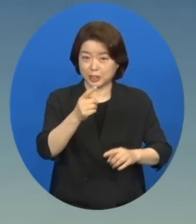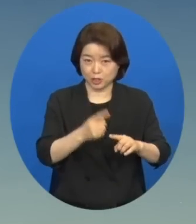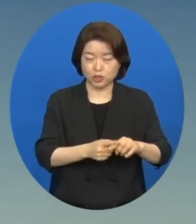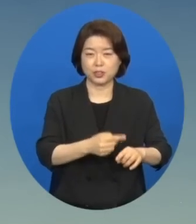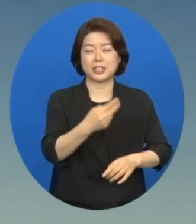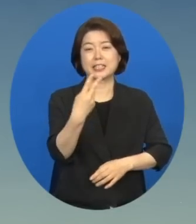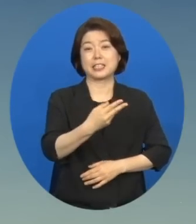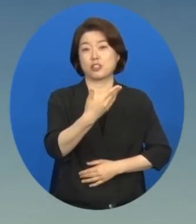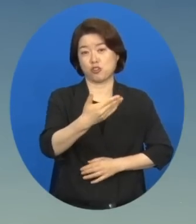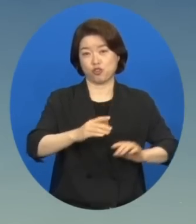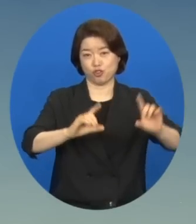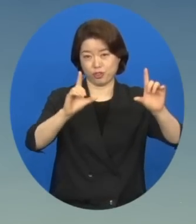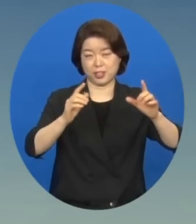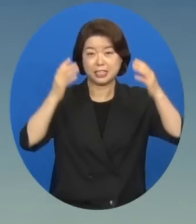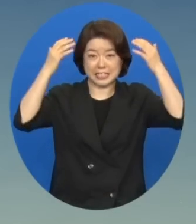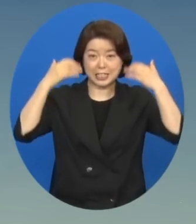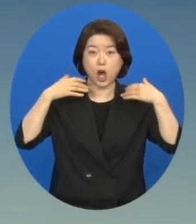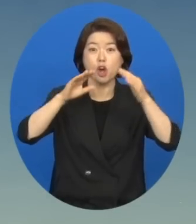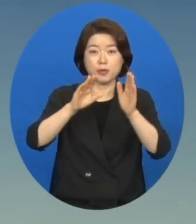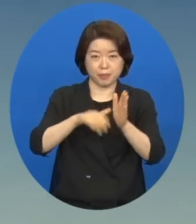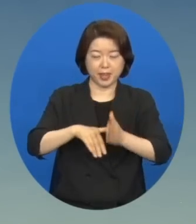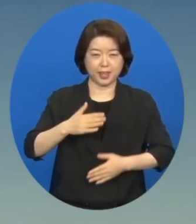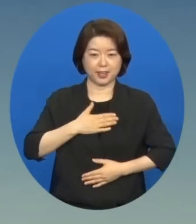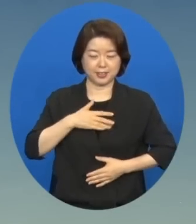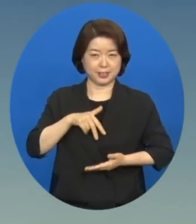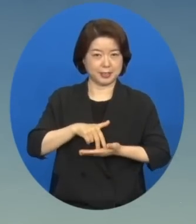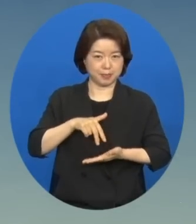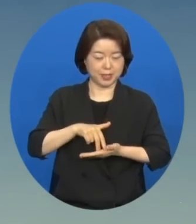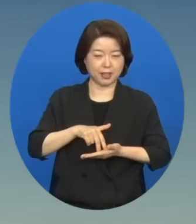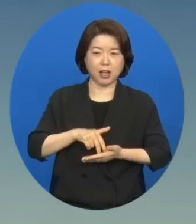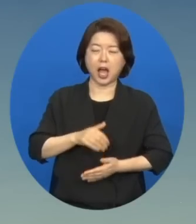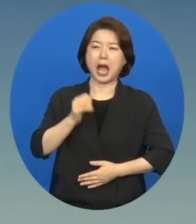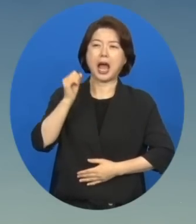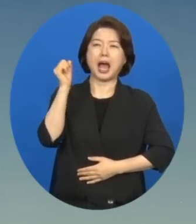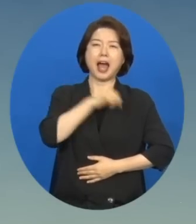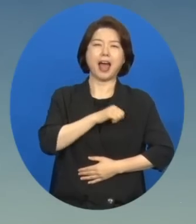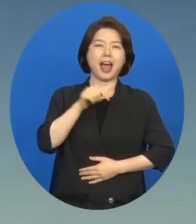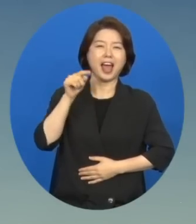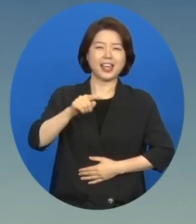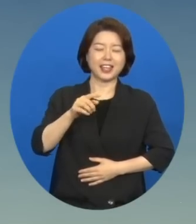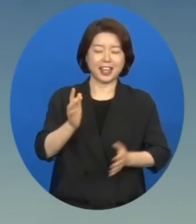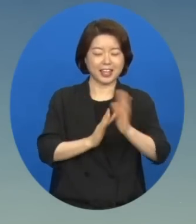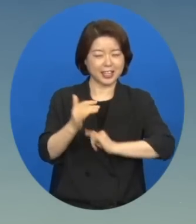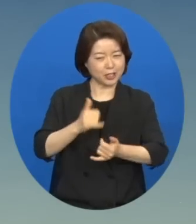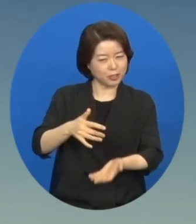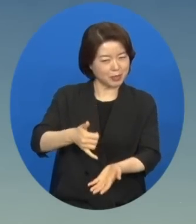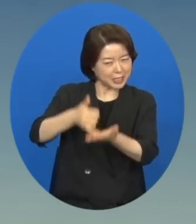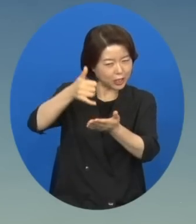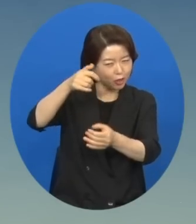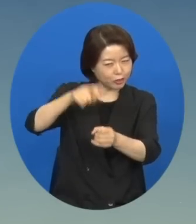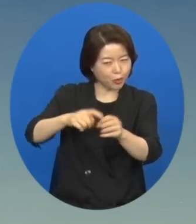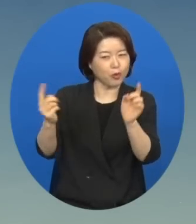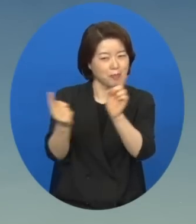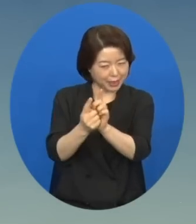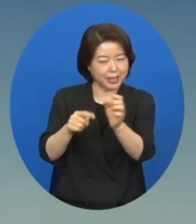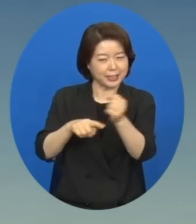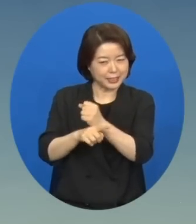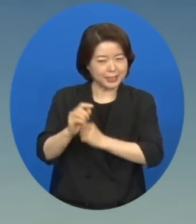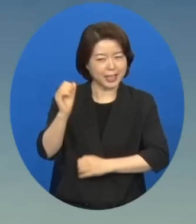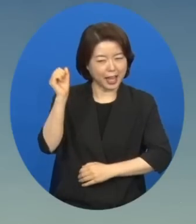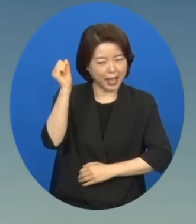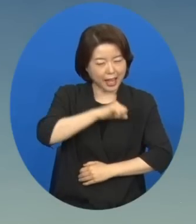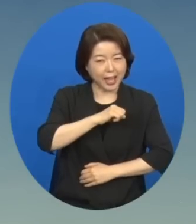2009년 여름에 저에게 있어서 이게 예수님을 인격적으로 만났다는 것이구나 라고 하는